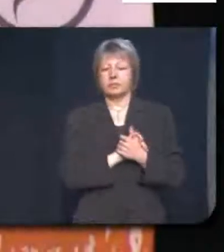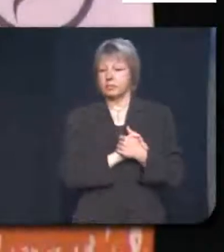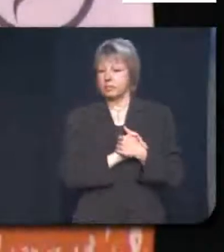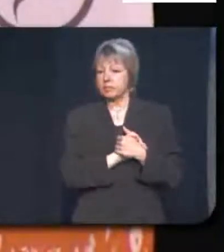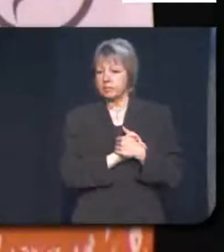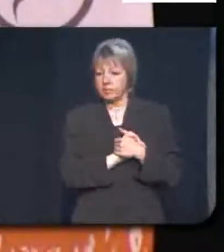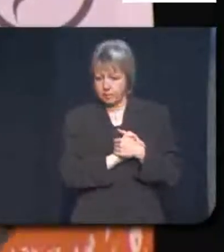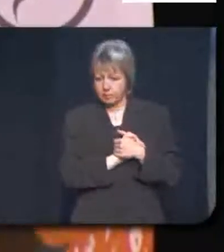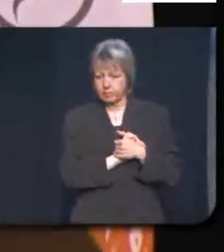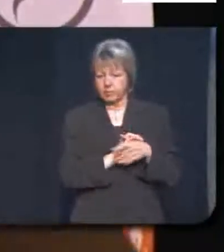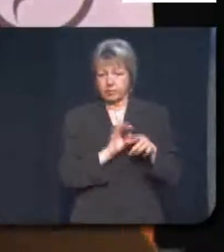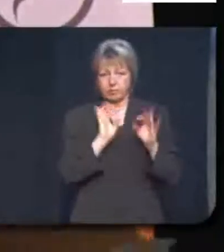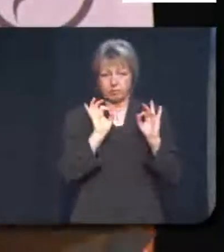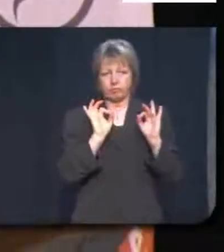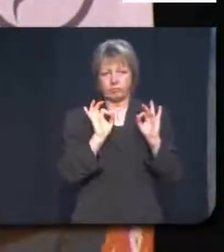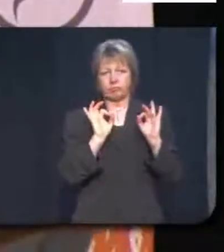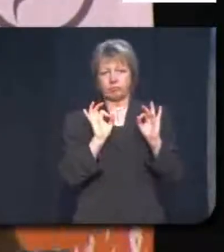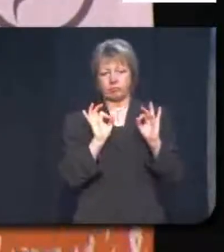wunderbar